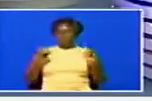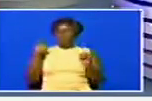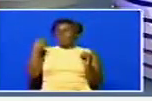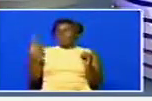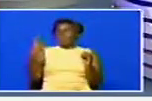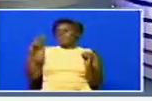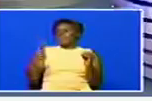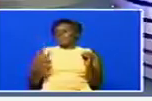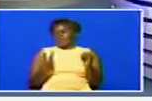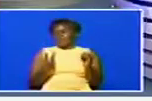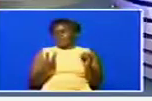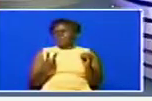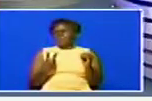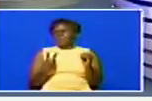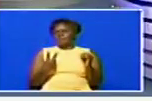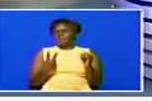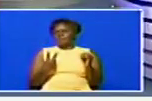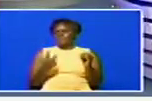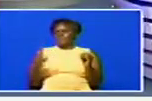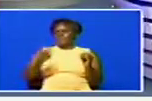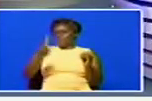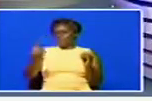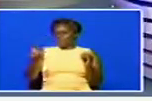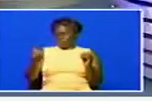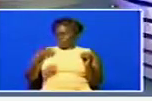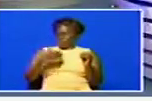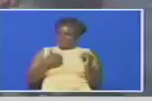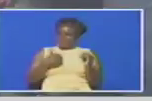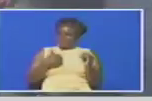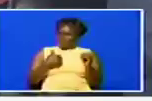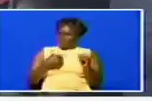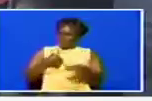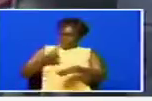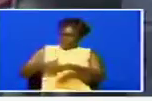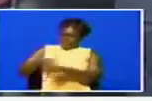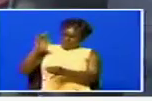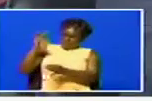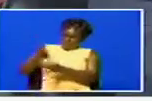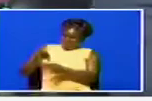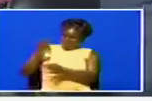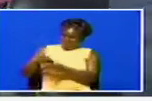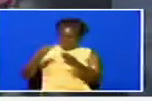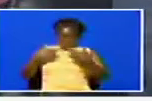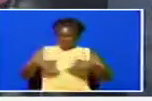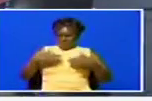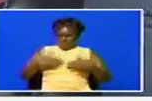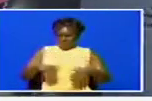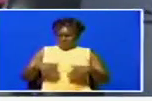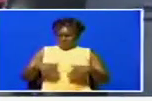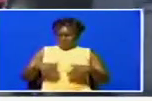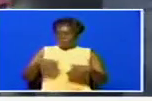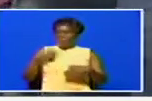kwanza. Ndiyo. Ya pili ni kwamba, na hili ndio swali ambalo liko katika shughuli ya kupiga kura, kuna watu ambao